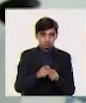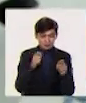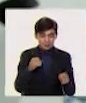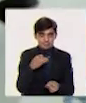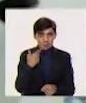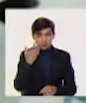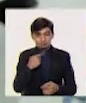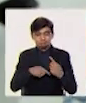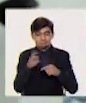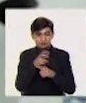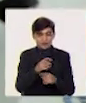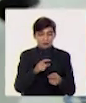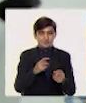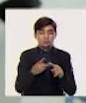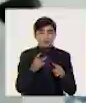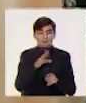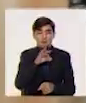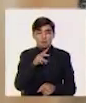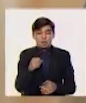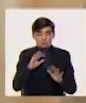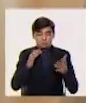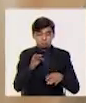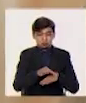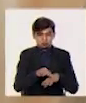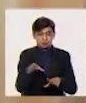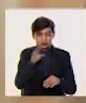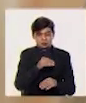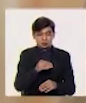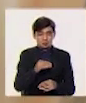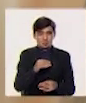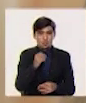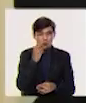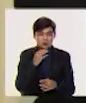жиналғанда індеттің 2-ші толқынынан есен өтсек деген тілек тоғыстырғандар